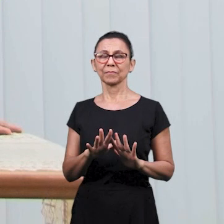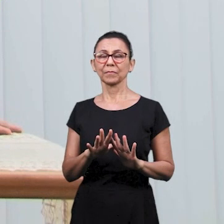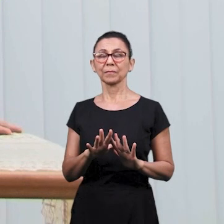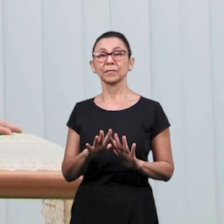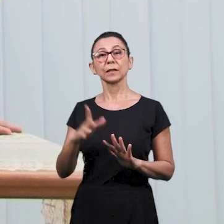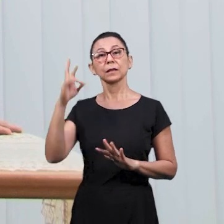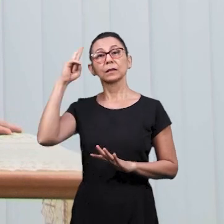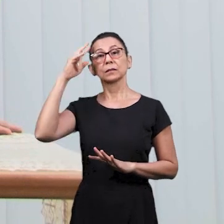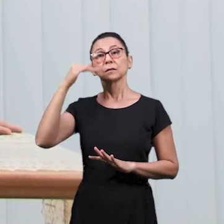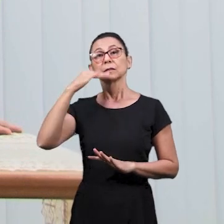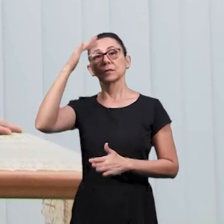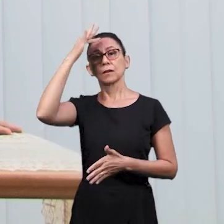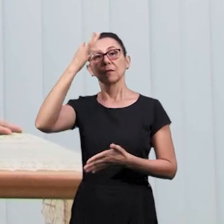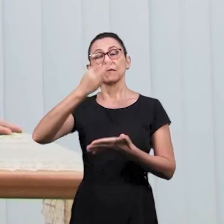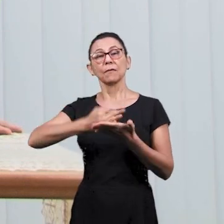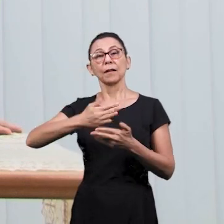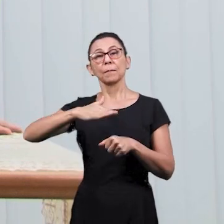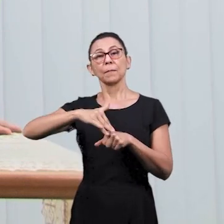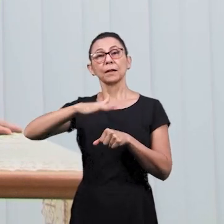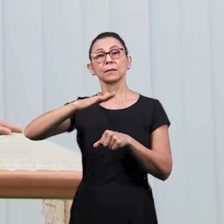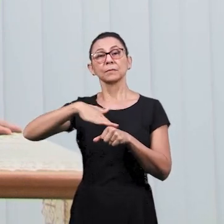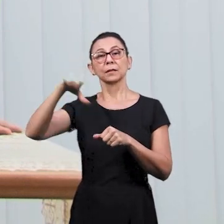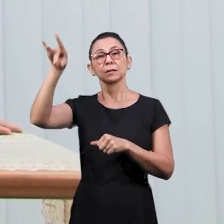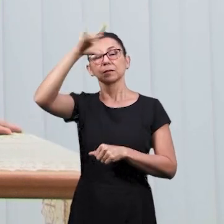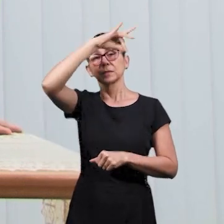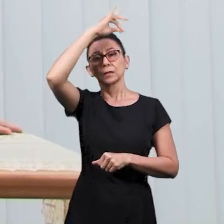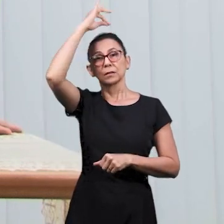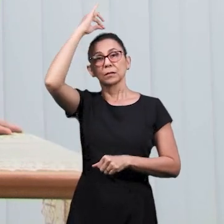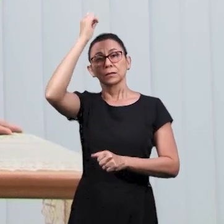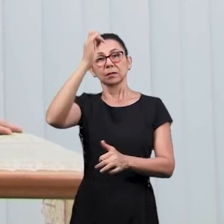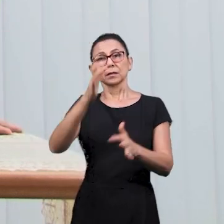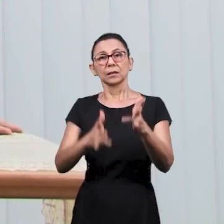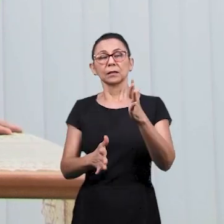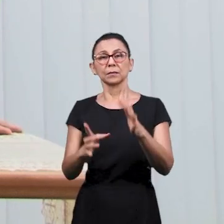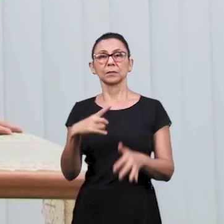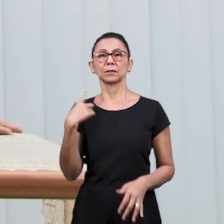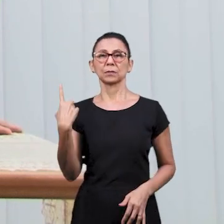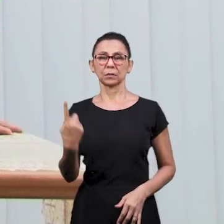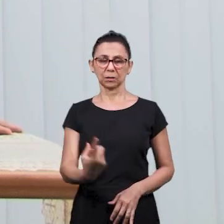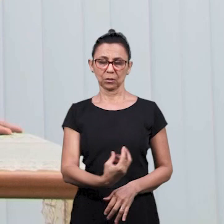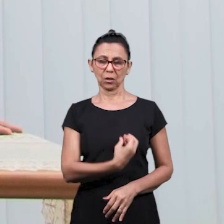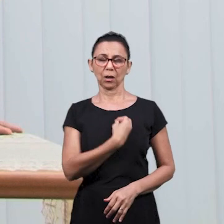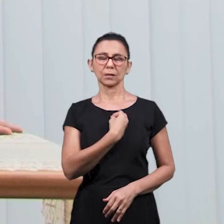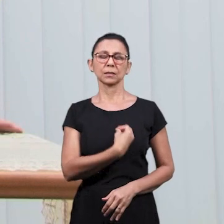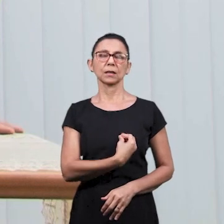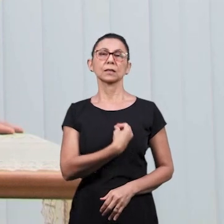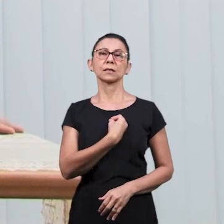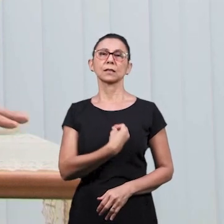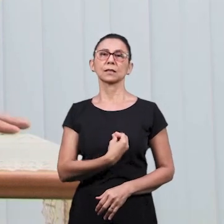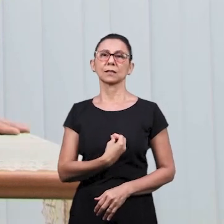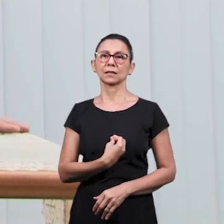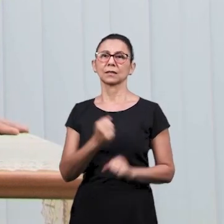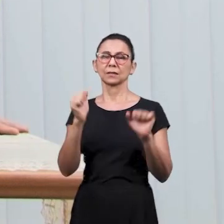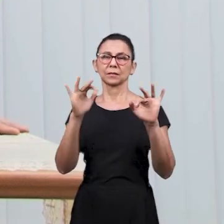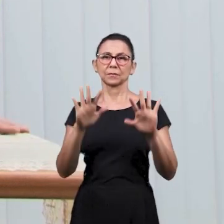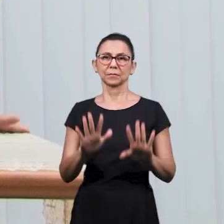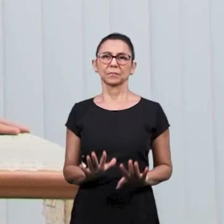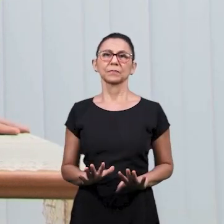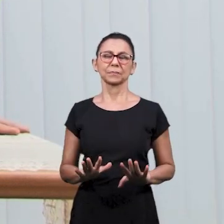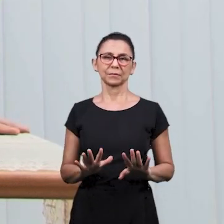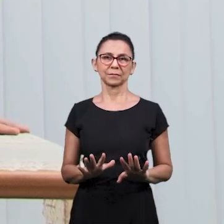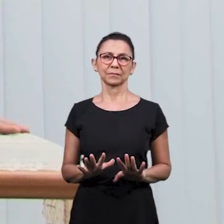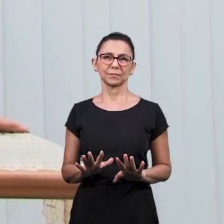Господь. Утверди их в Твоем присутствии, даруй нам больше веры, излей Твоего Духа Святого на нашей жизни, даруй нам